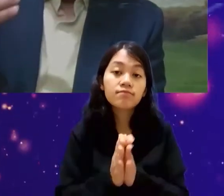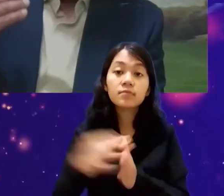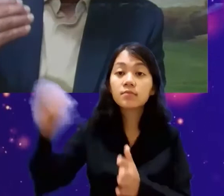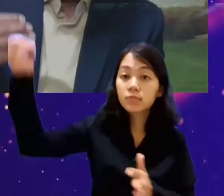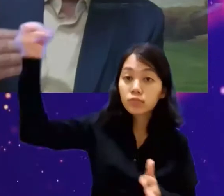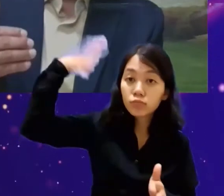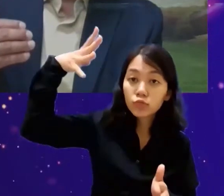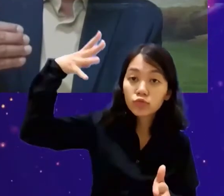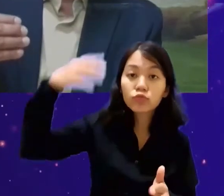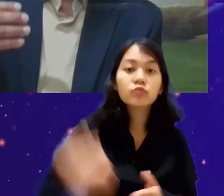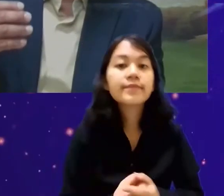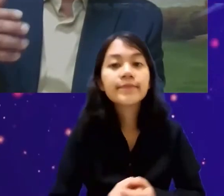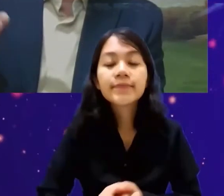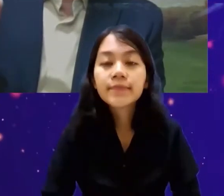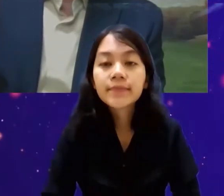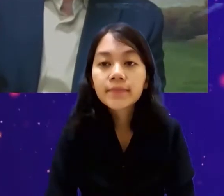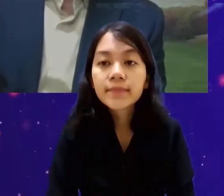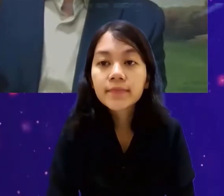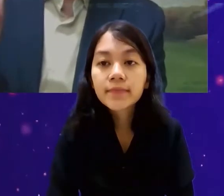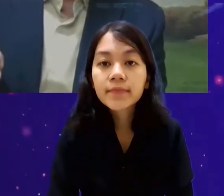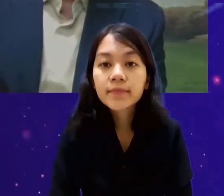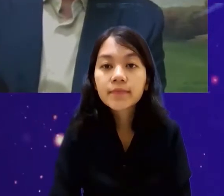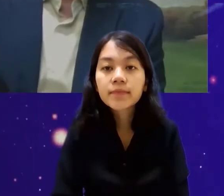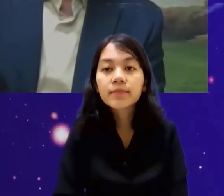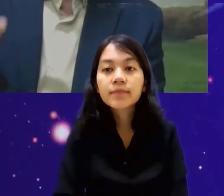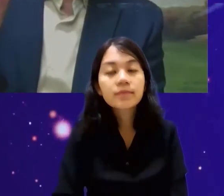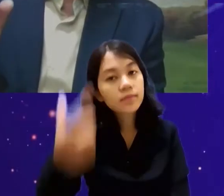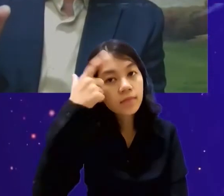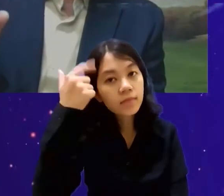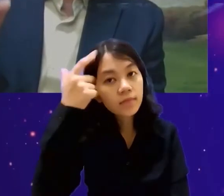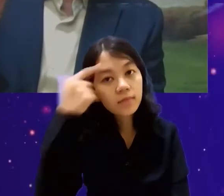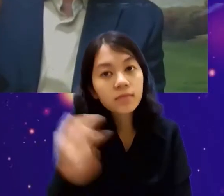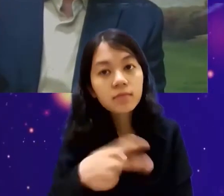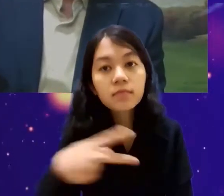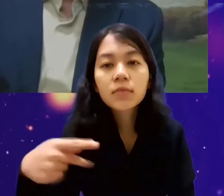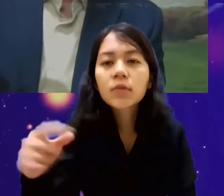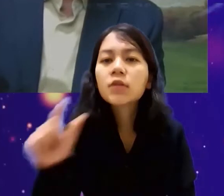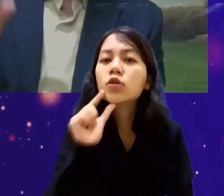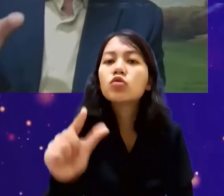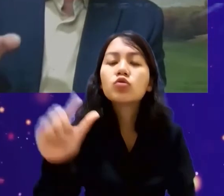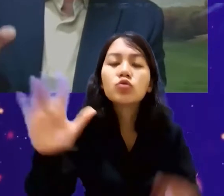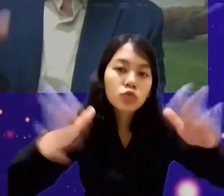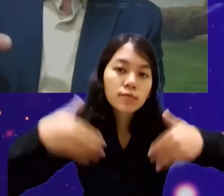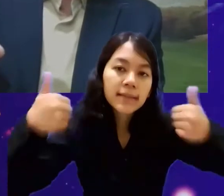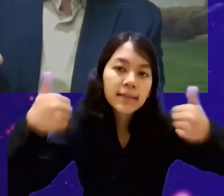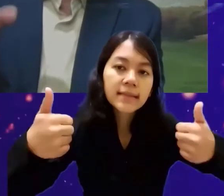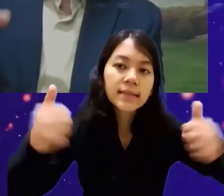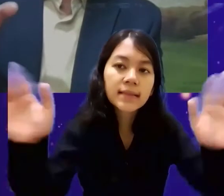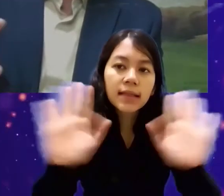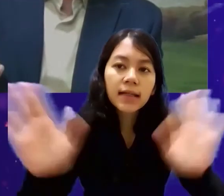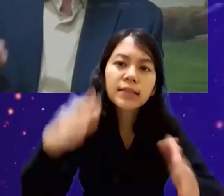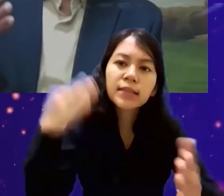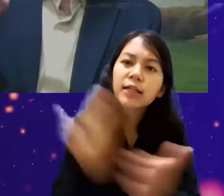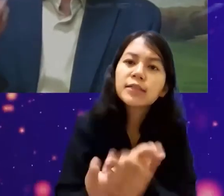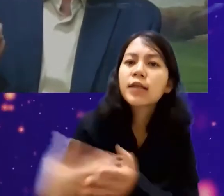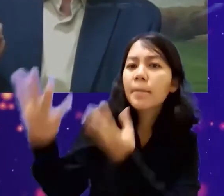kemudian pelajarannya adalah supaya bersedia. Jangan sampai dalam menunggu tidak bawa minyak. Dan minyak